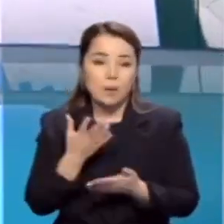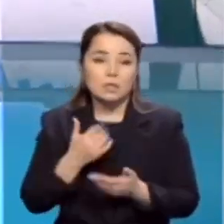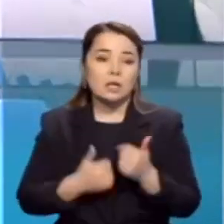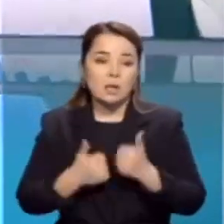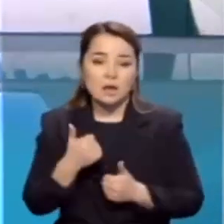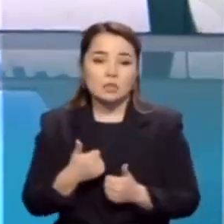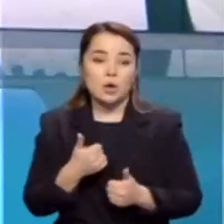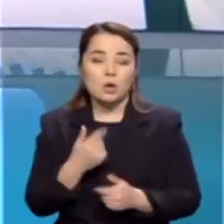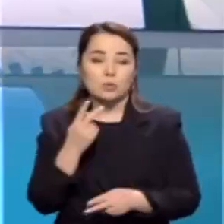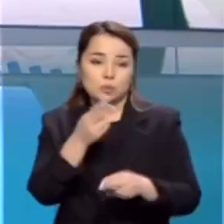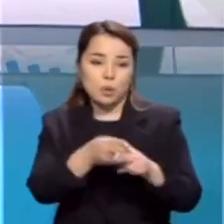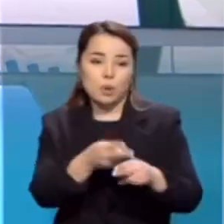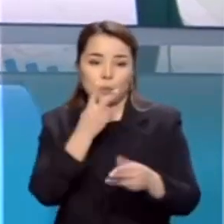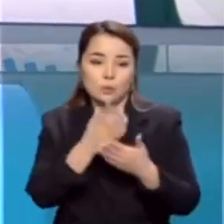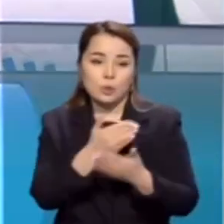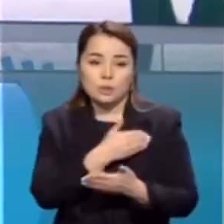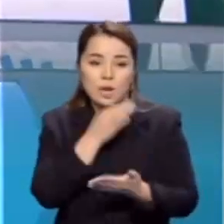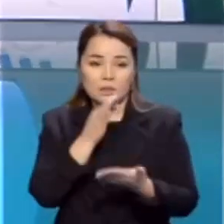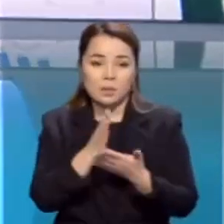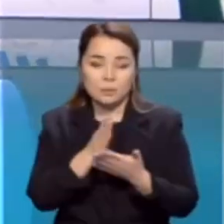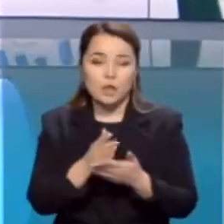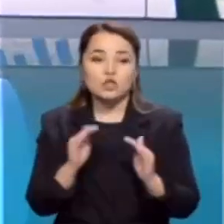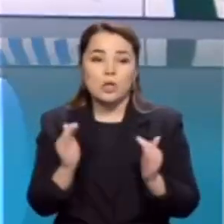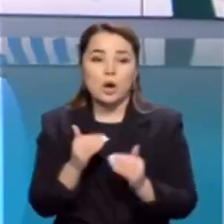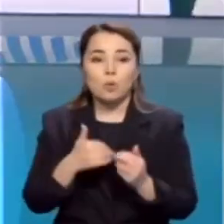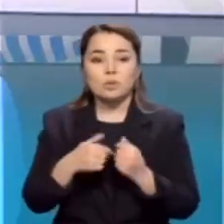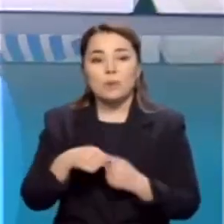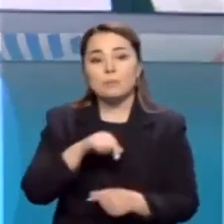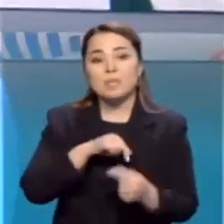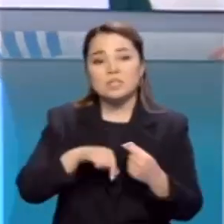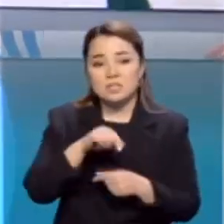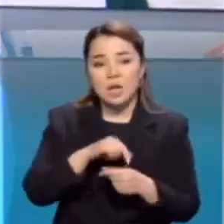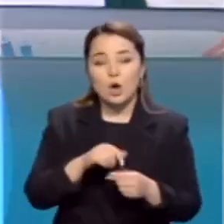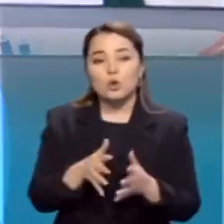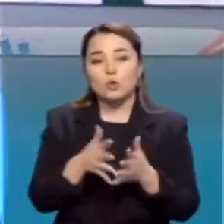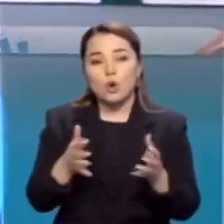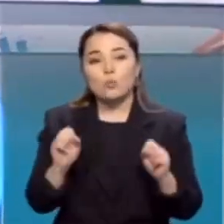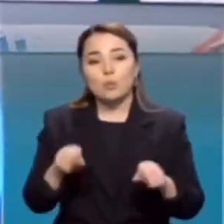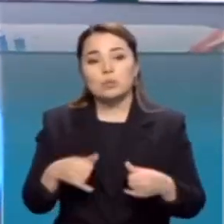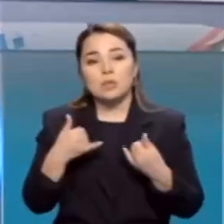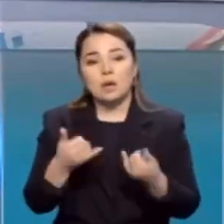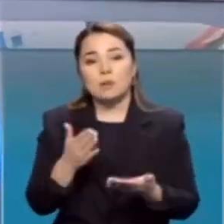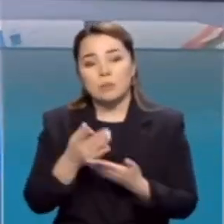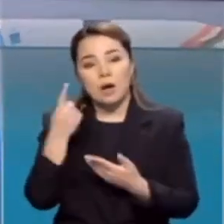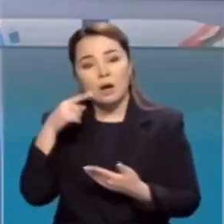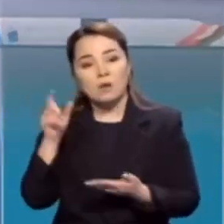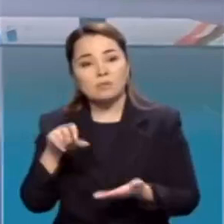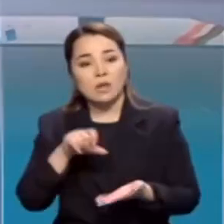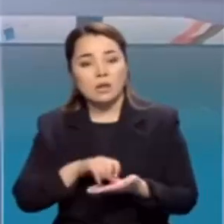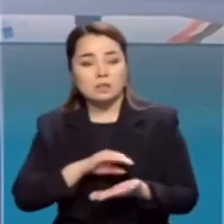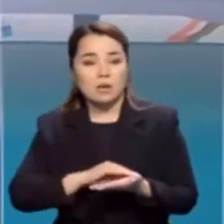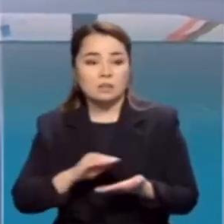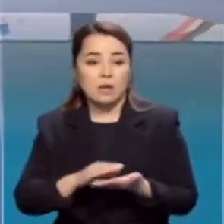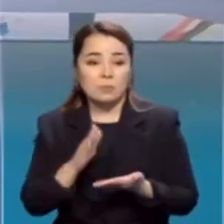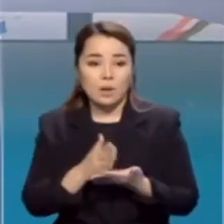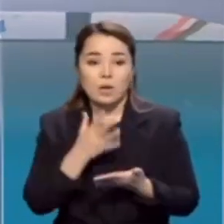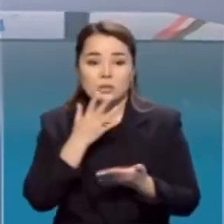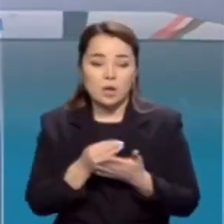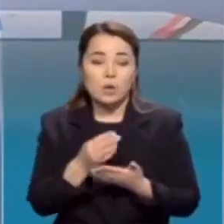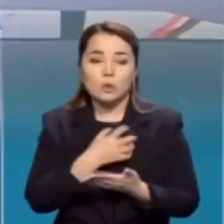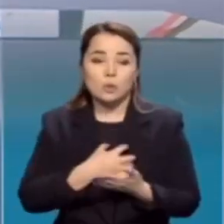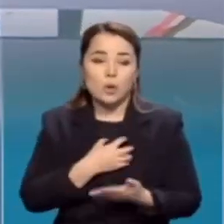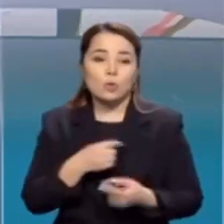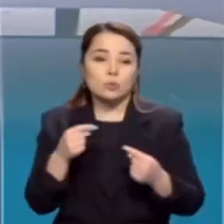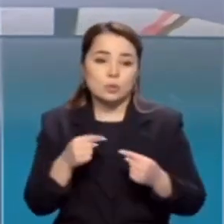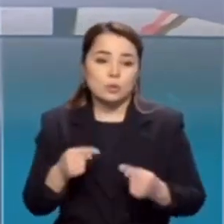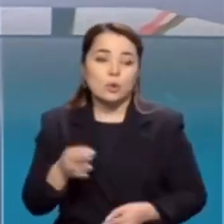тендерлерді алуына тосқауыл қойылмақ. Бұл шағын және орта бизнеске үлкен мүмкіндік, дейді авторлар. Бұл қандай тетіктер? Тиісті